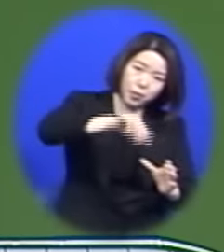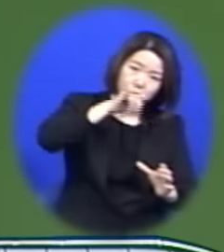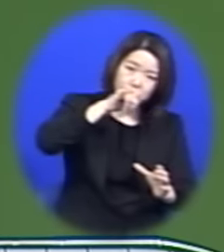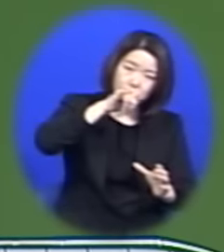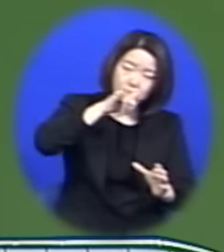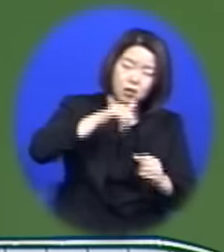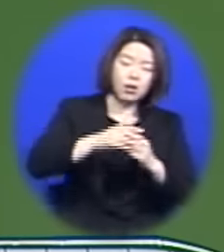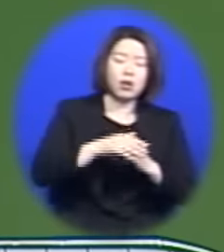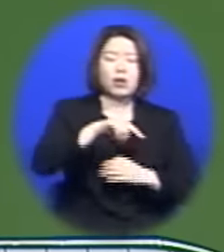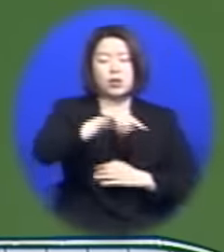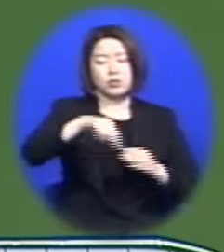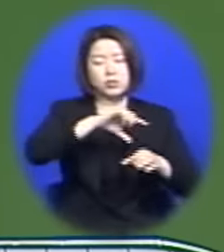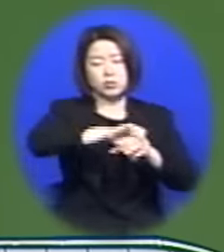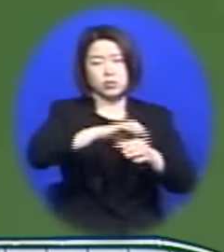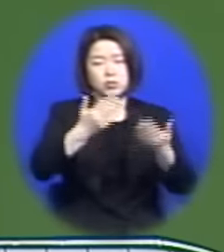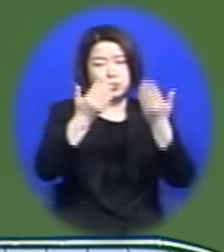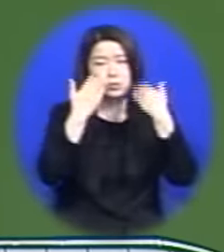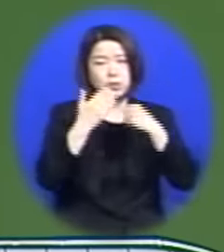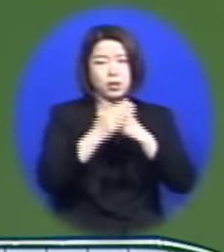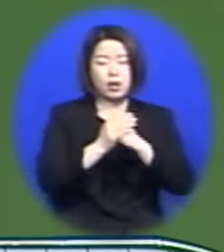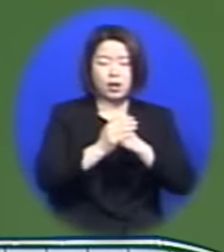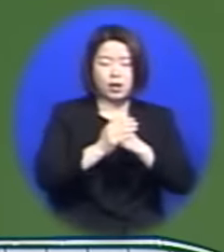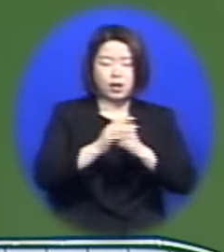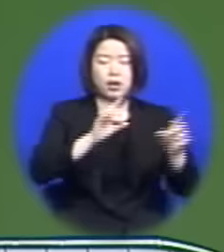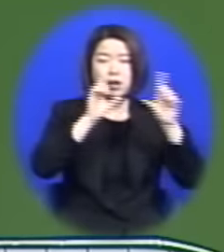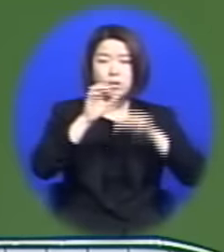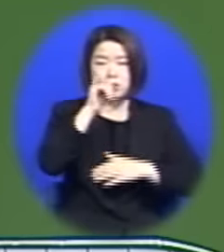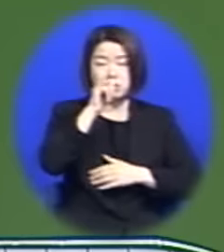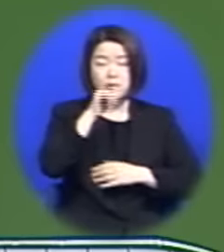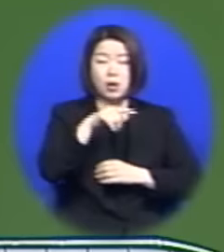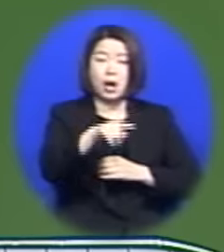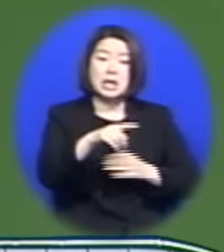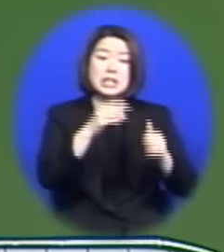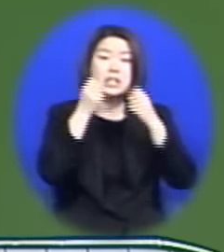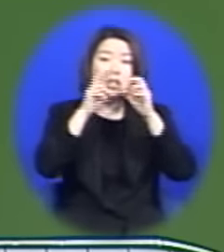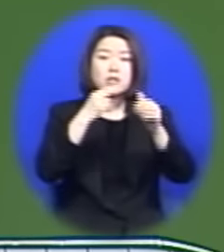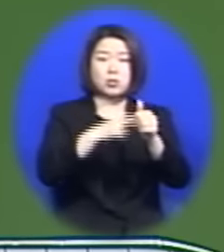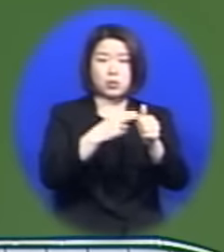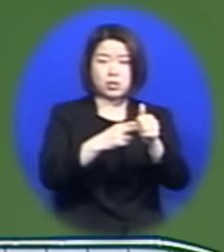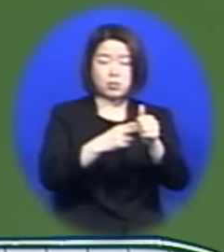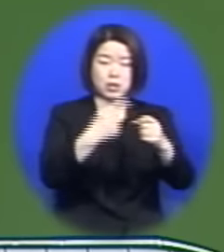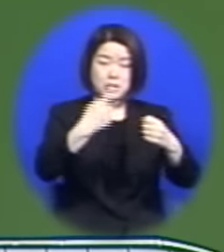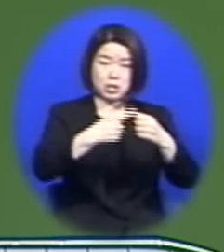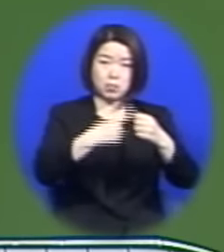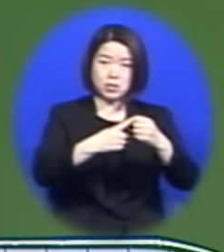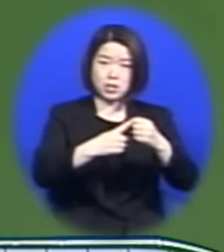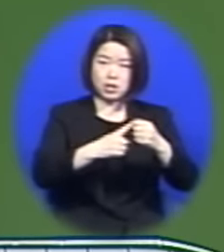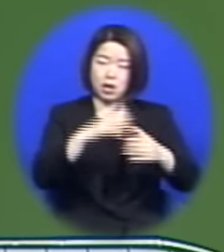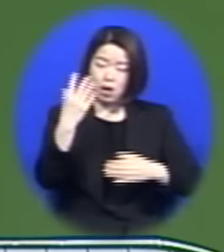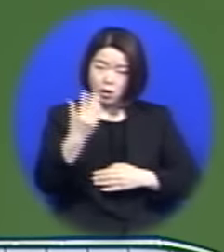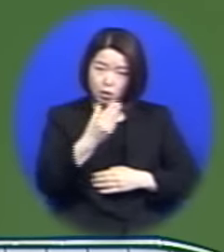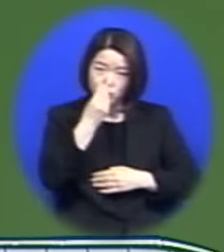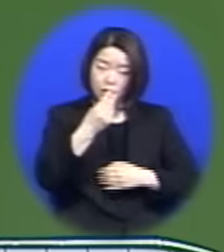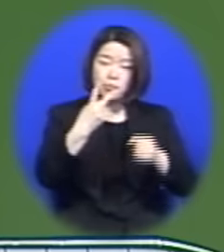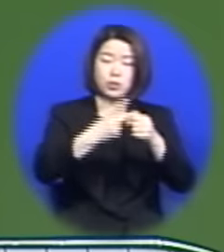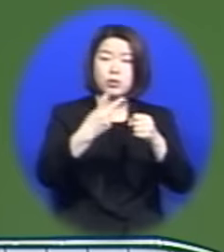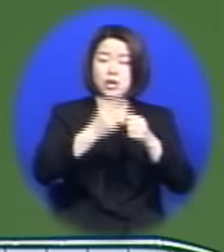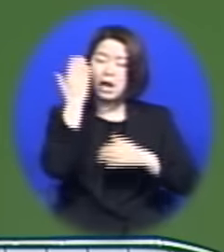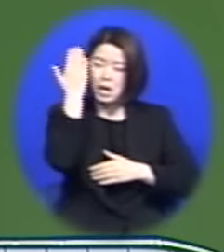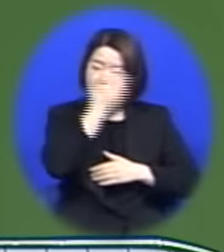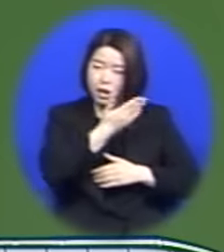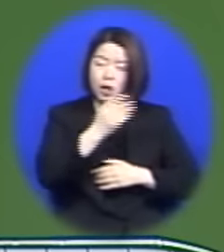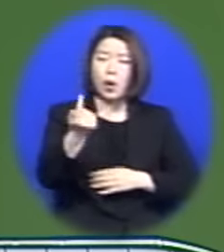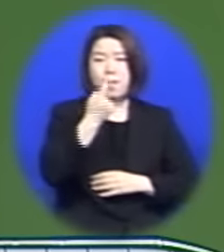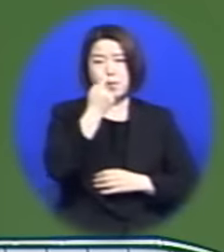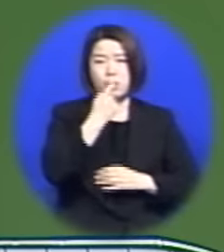거 아도니람 저 선교사는 어릴 때부터 첫 번째가 거룩함이 두 번째는 정결함이 배웠어